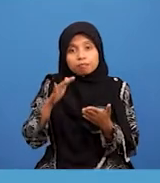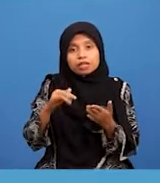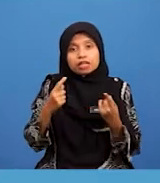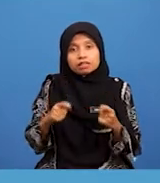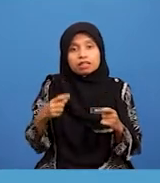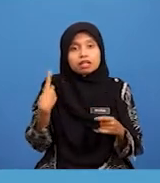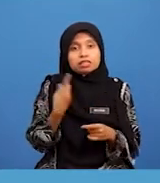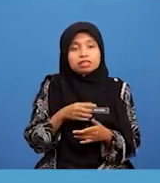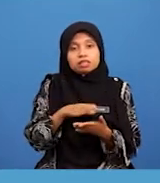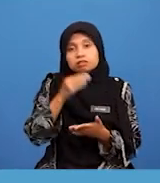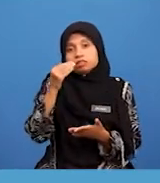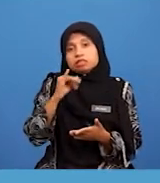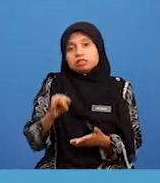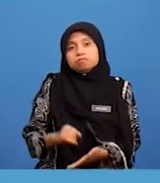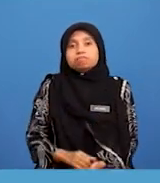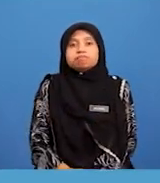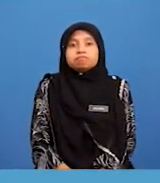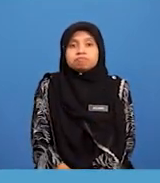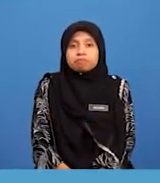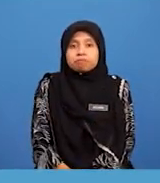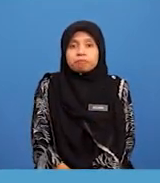pelajari sebentar tadi.